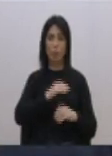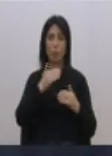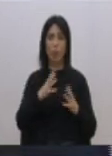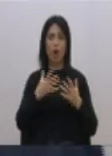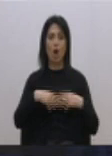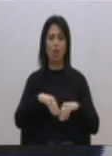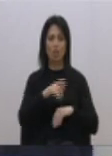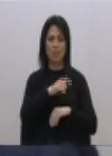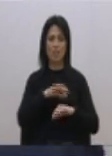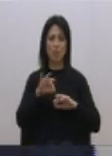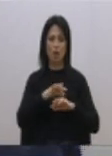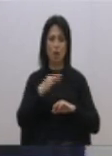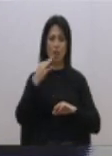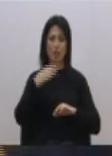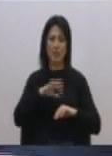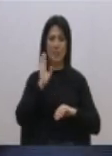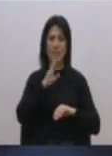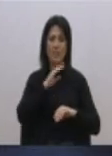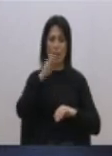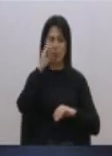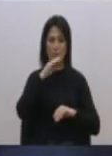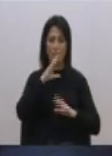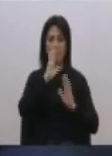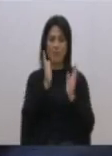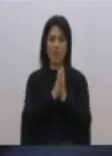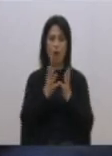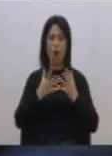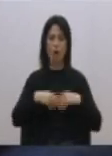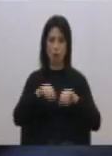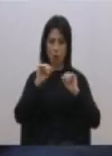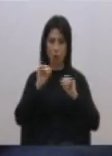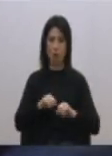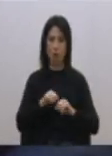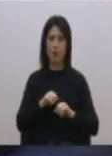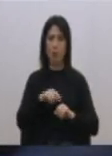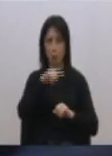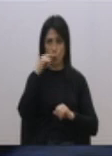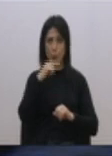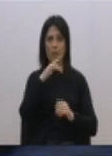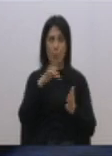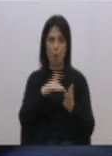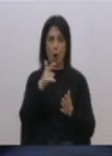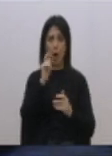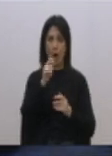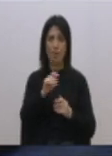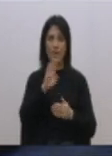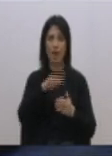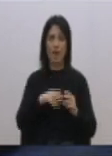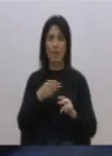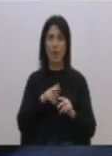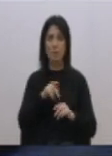ოჯახის წევრები, ცოლი, შვილი, დედა, მამა, მთელი ოჯახი შეიძლება გახდეს რუსეთის მოქალაქე. გარდა ამისა,